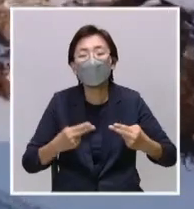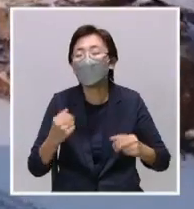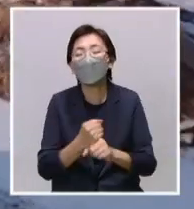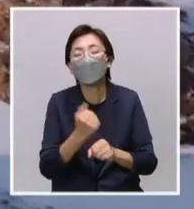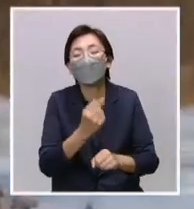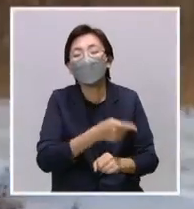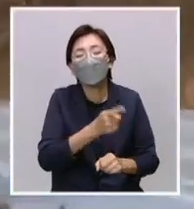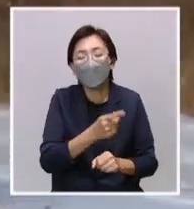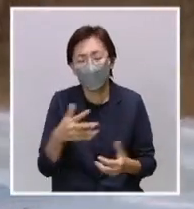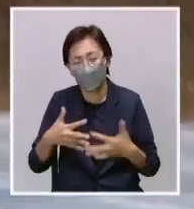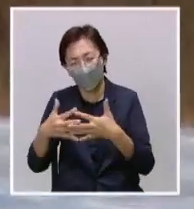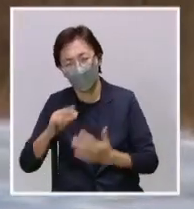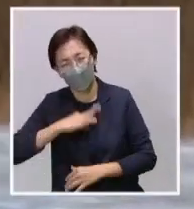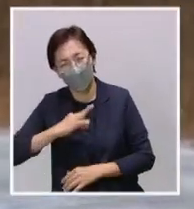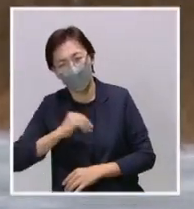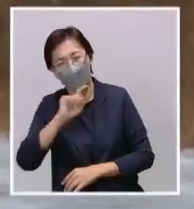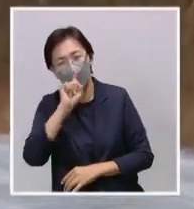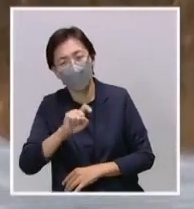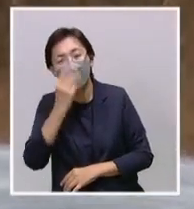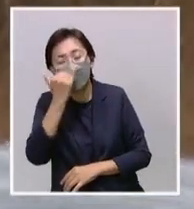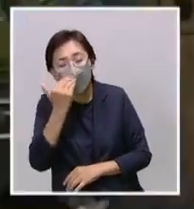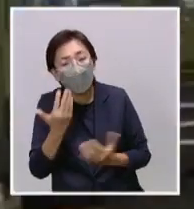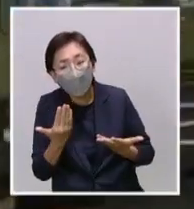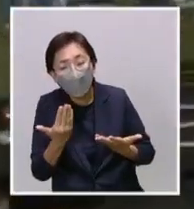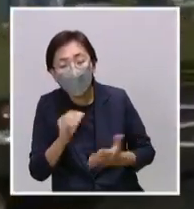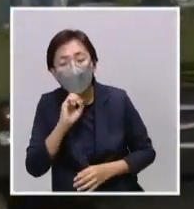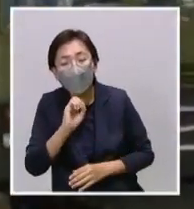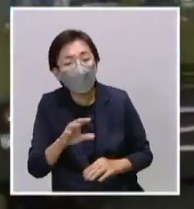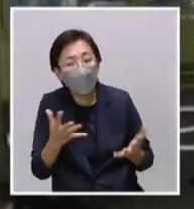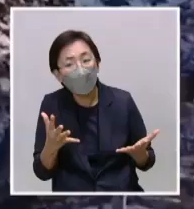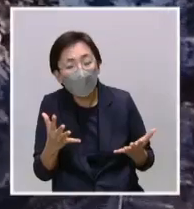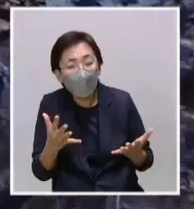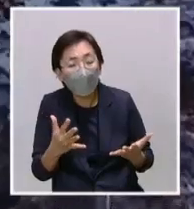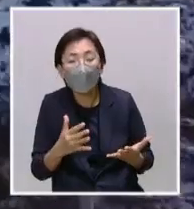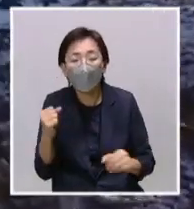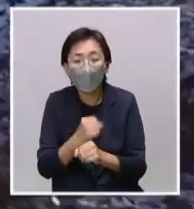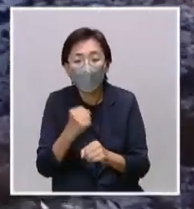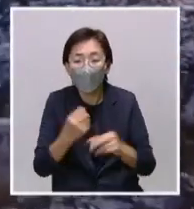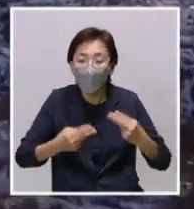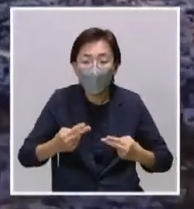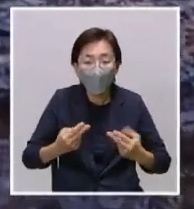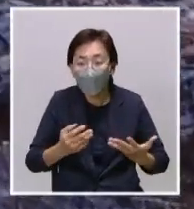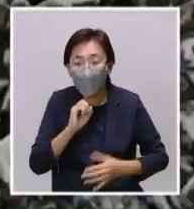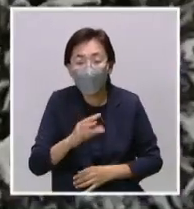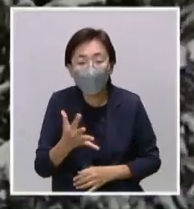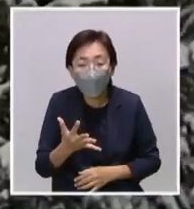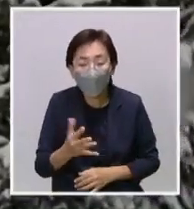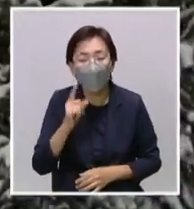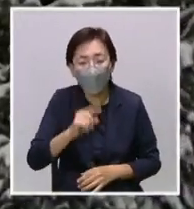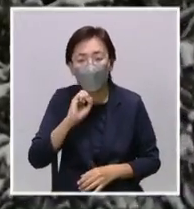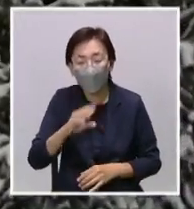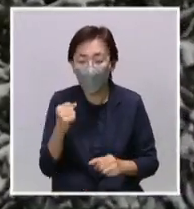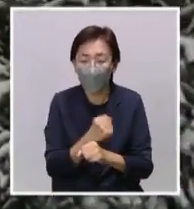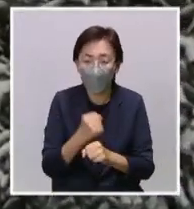เธอก็ตั้งข้อสังเกตนะคะว่าทำไมไม่มีการจะให้ใครทราบเกี่ยวกับเรื่องนี้เพราะโดยปกติแล้วต้องมีการแจ้งว่า